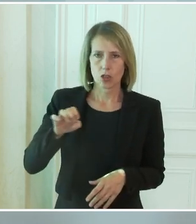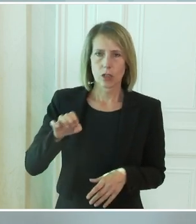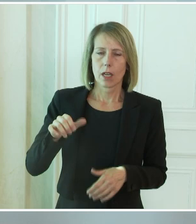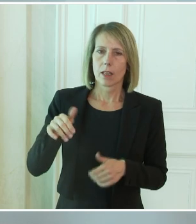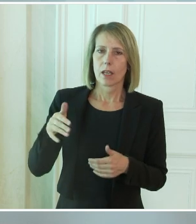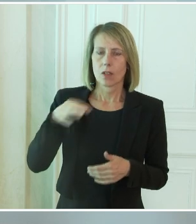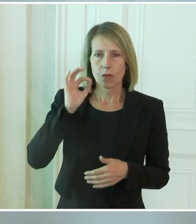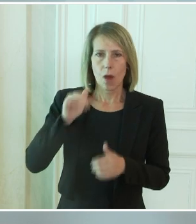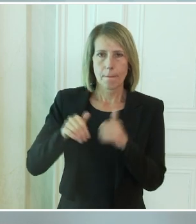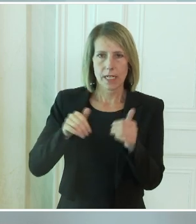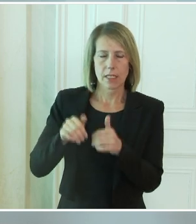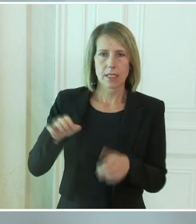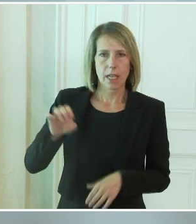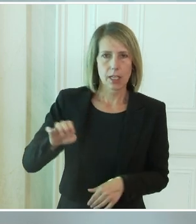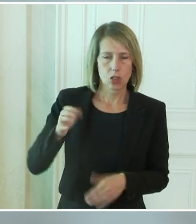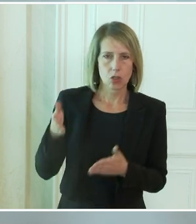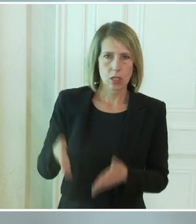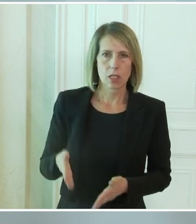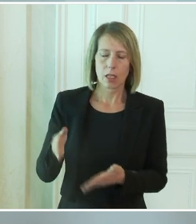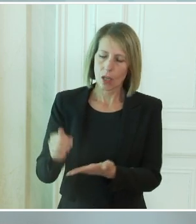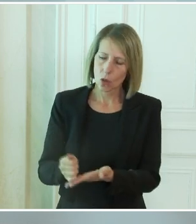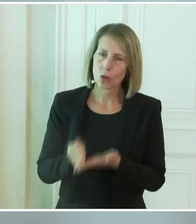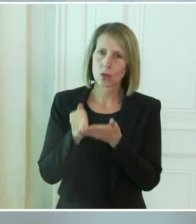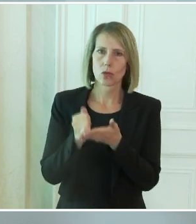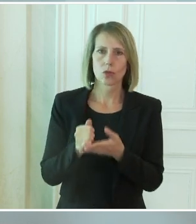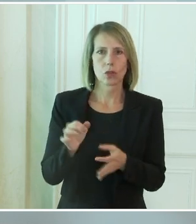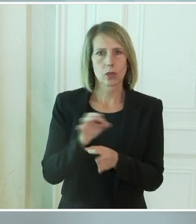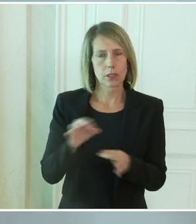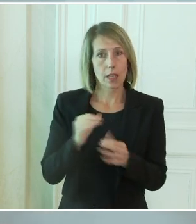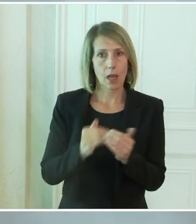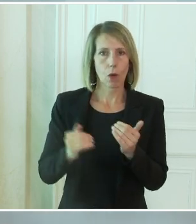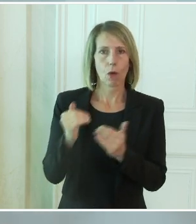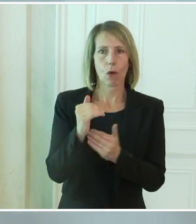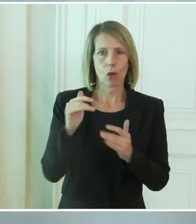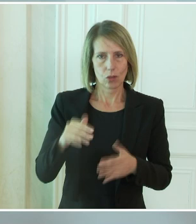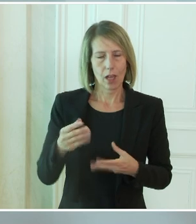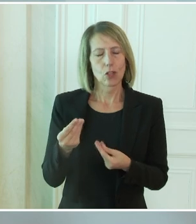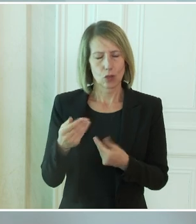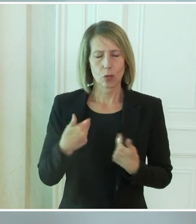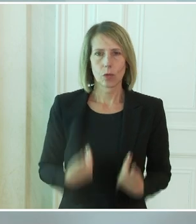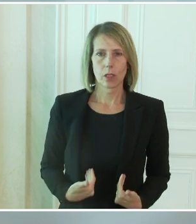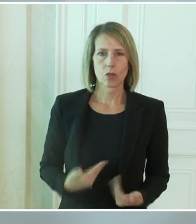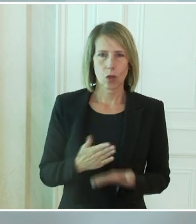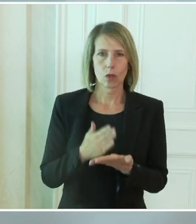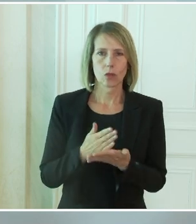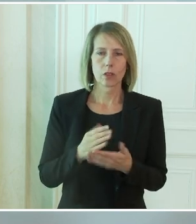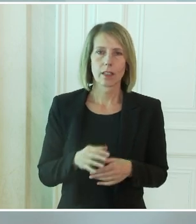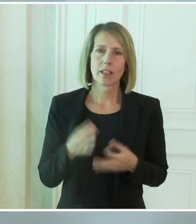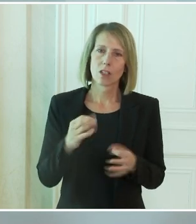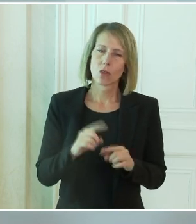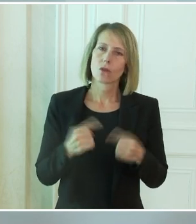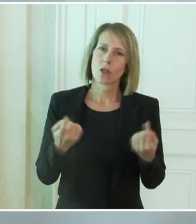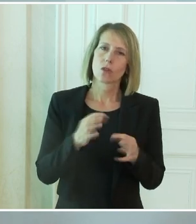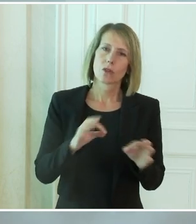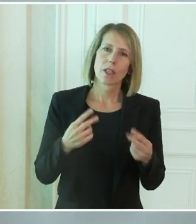dass diese Unterstützung ist sehr hoch. Für uns ist das sehr wichtig, von